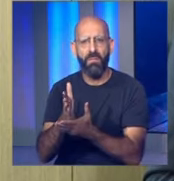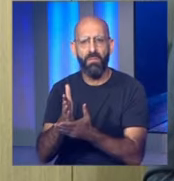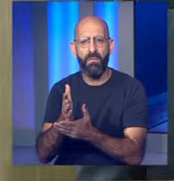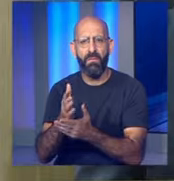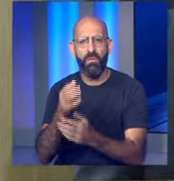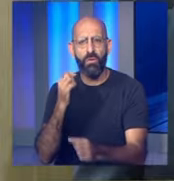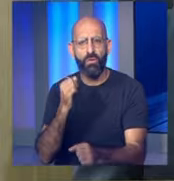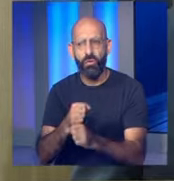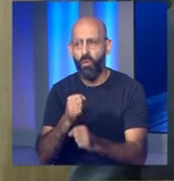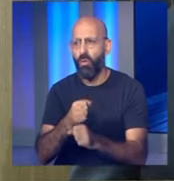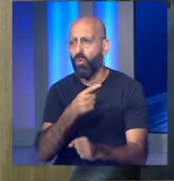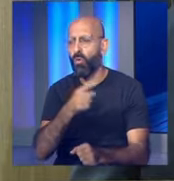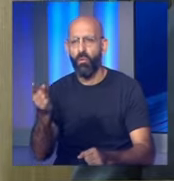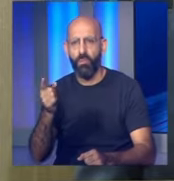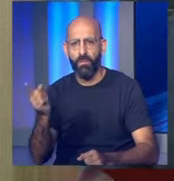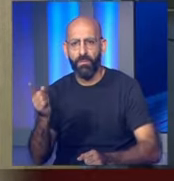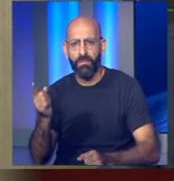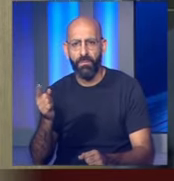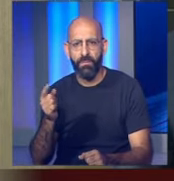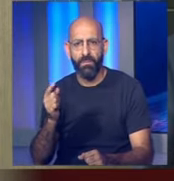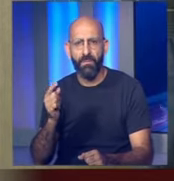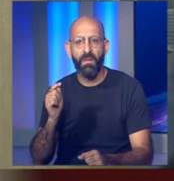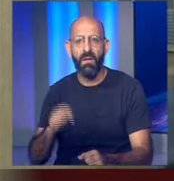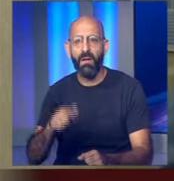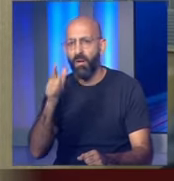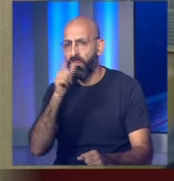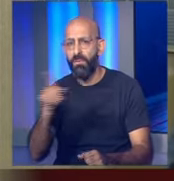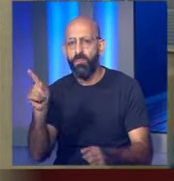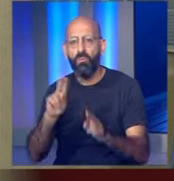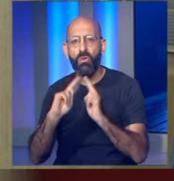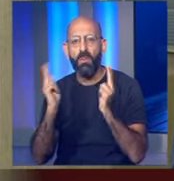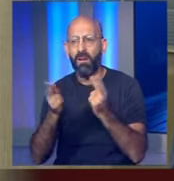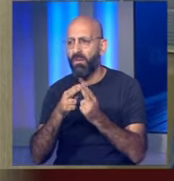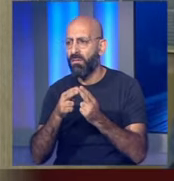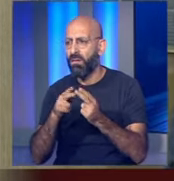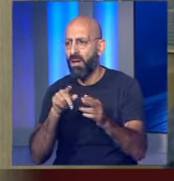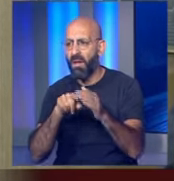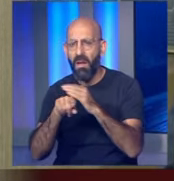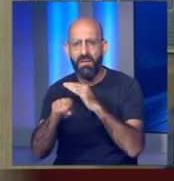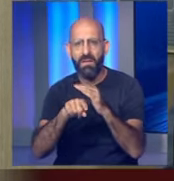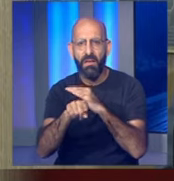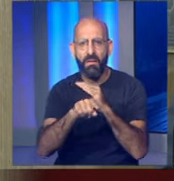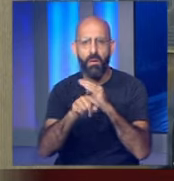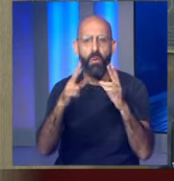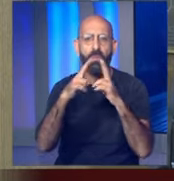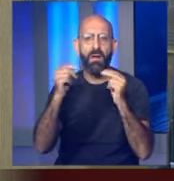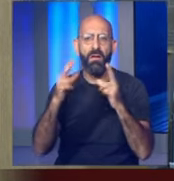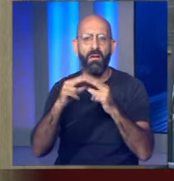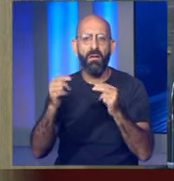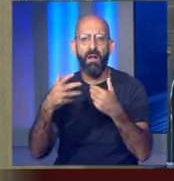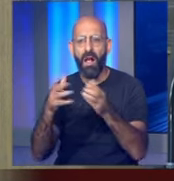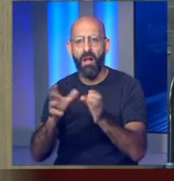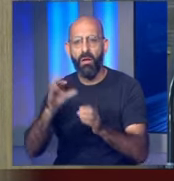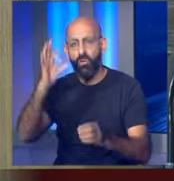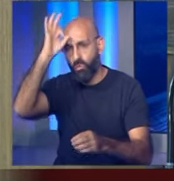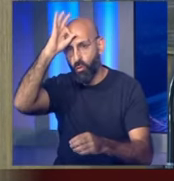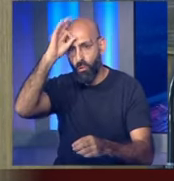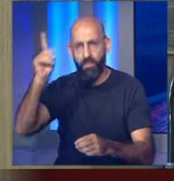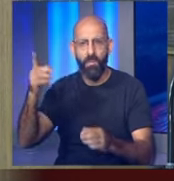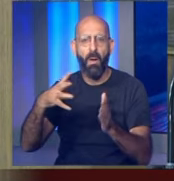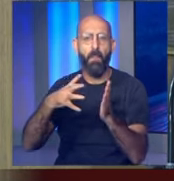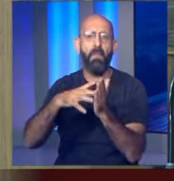طويلة. وهناك خشية بمقابل الموقف الشريف الكريم الذي قامت به كل